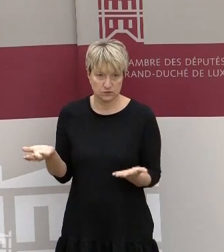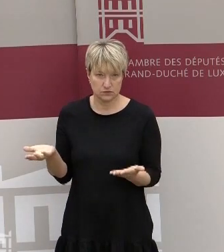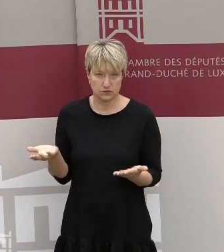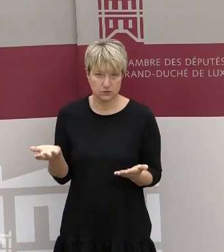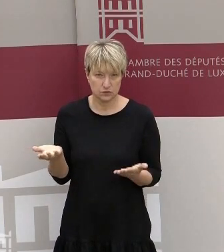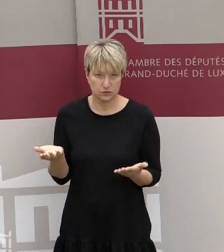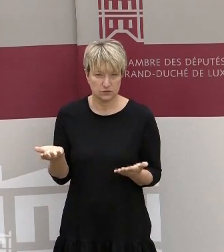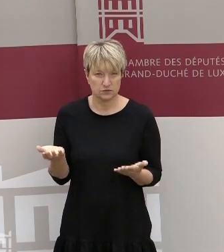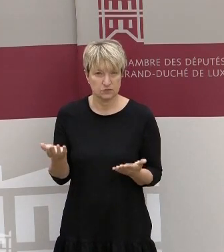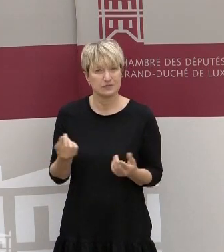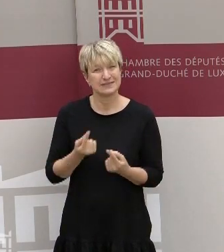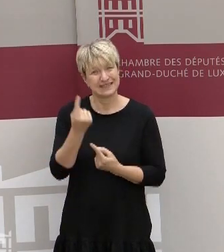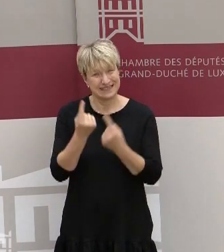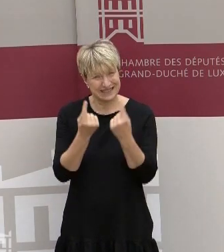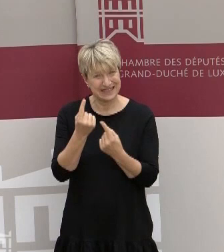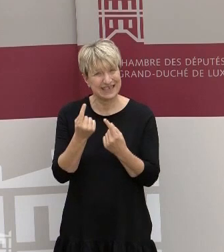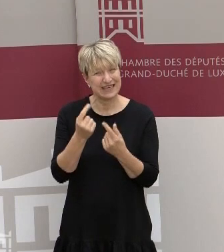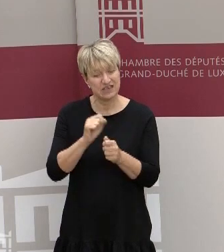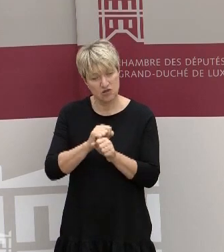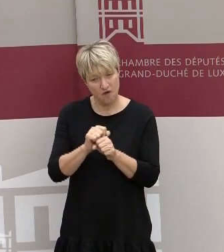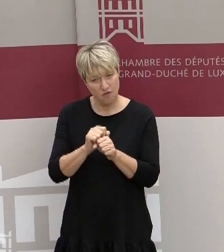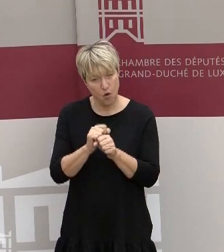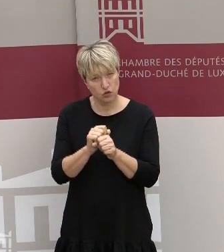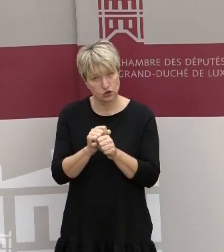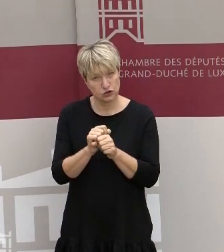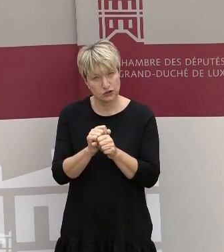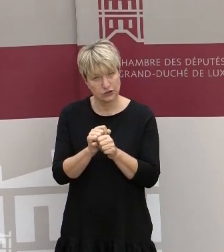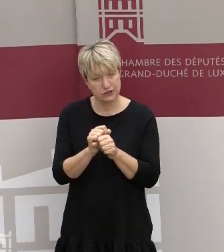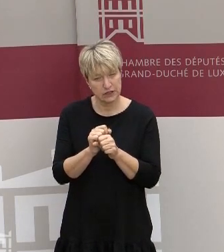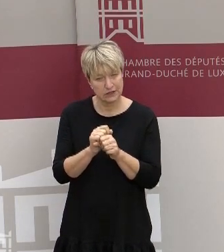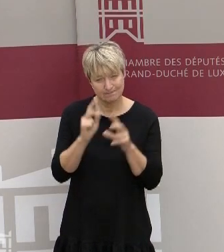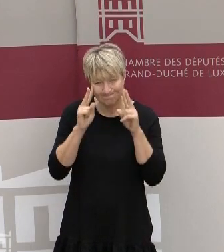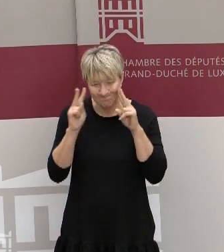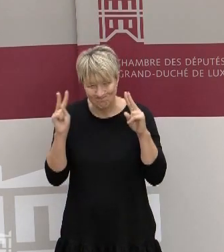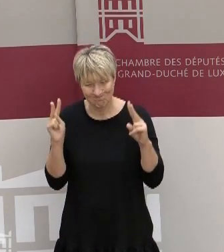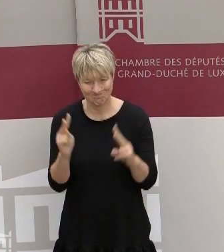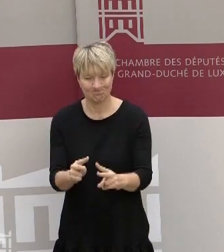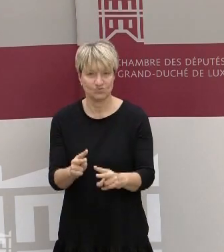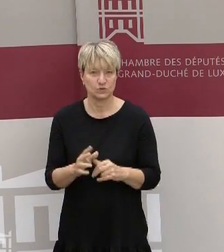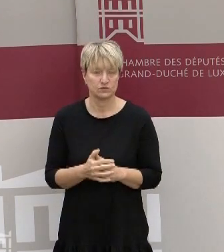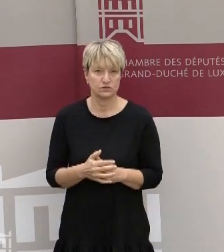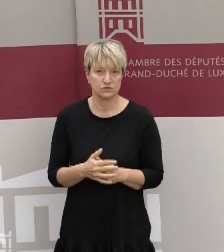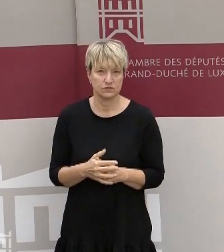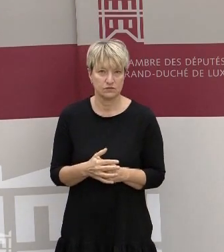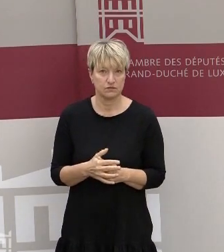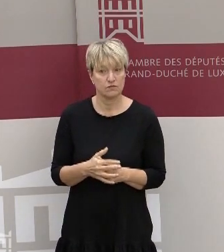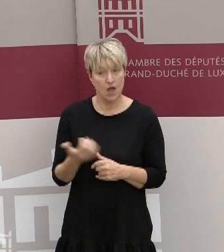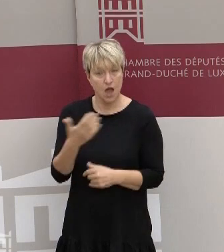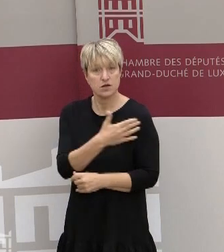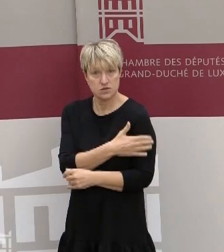bisschen hypokritisch, wenn die Regierung auf der einen Seite sich zu Recht gegen eine Taxonomie von Gas und Atom stellt und auf der anderen